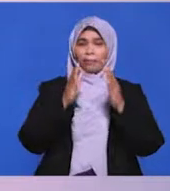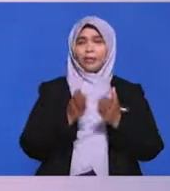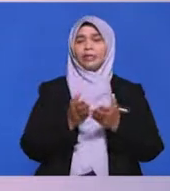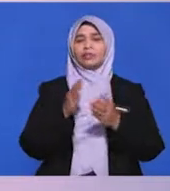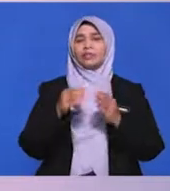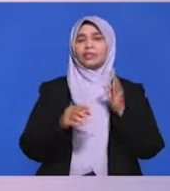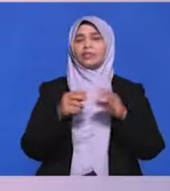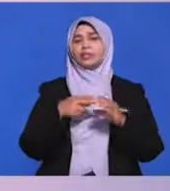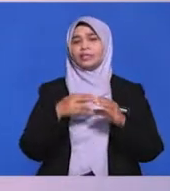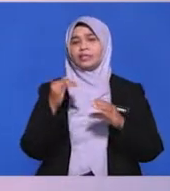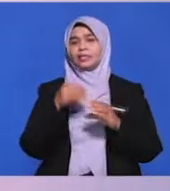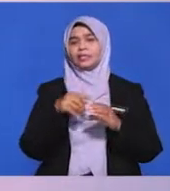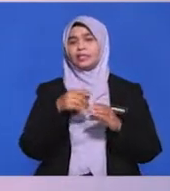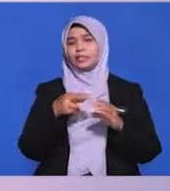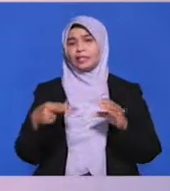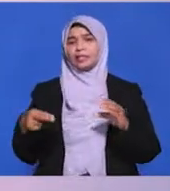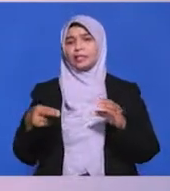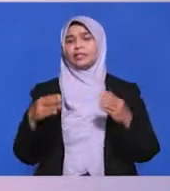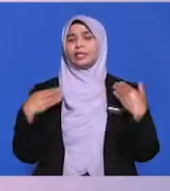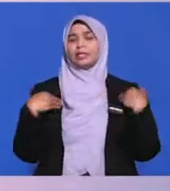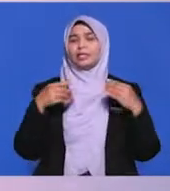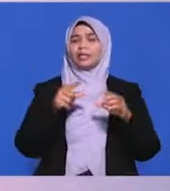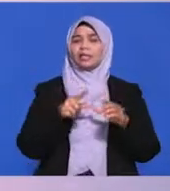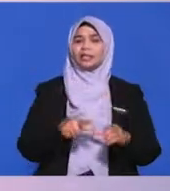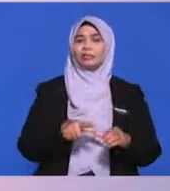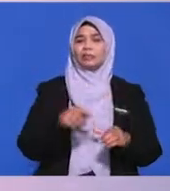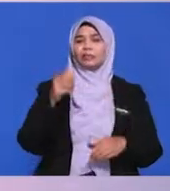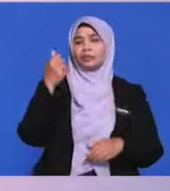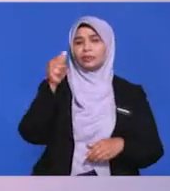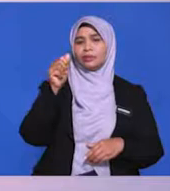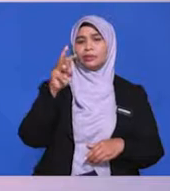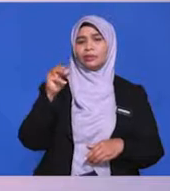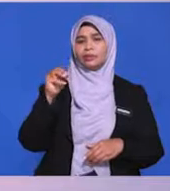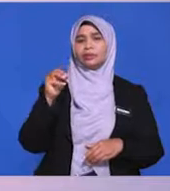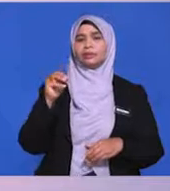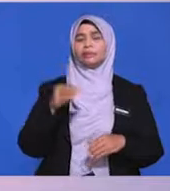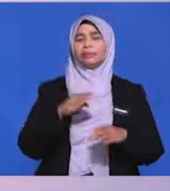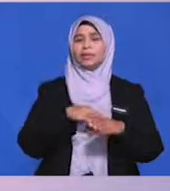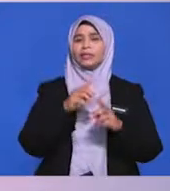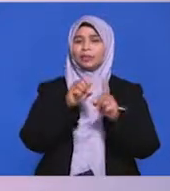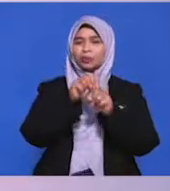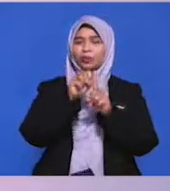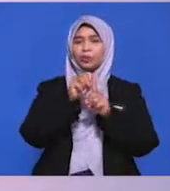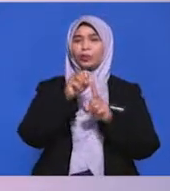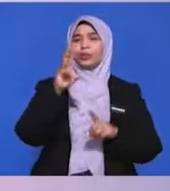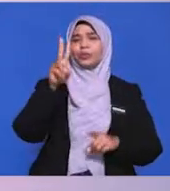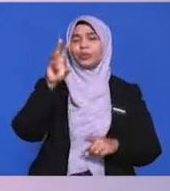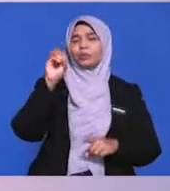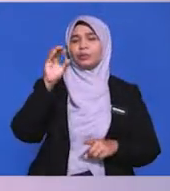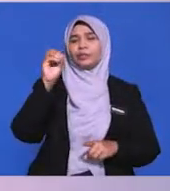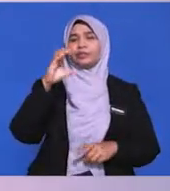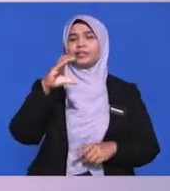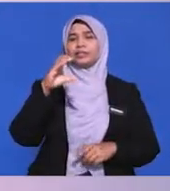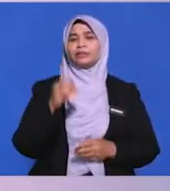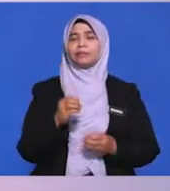dengan gas mempunyai isipadu 10 my terpadu pada suhu 20° celcius